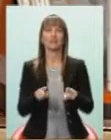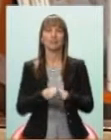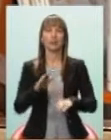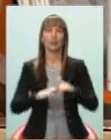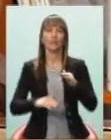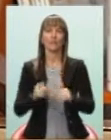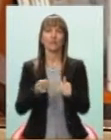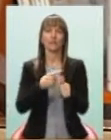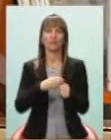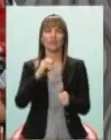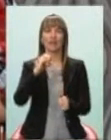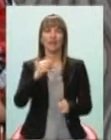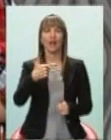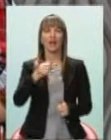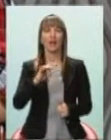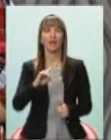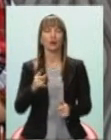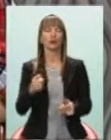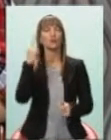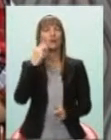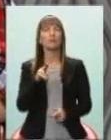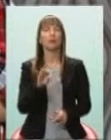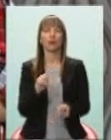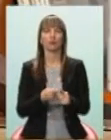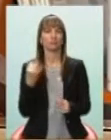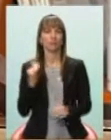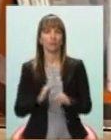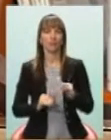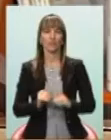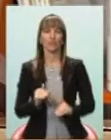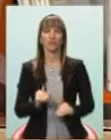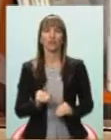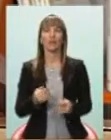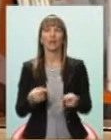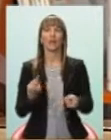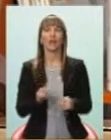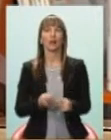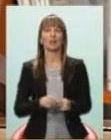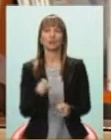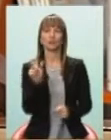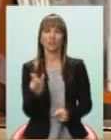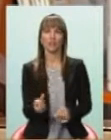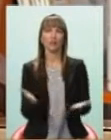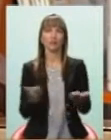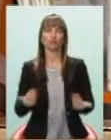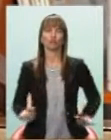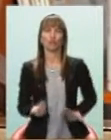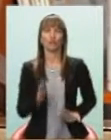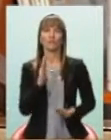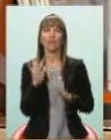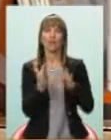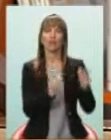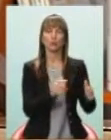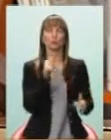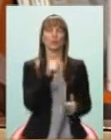професія єдіть. Що ти знаєш про цю таку цікаву професію? Це чоловік, який живе в лісу.